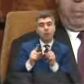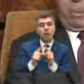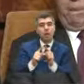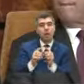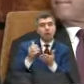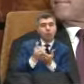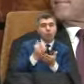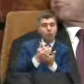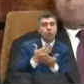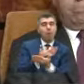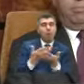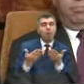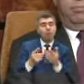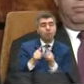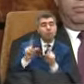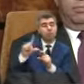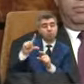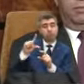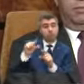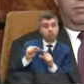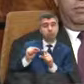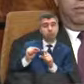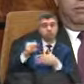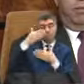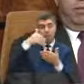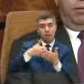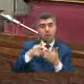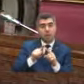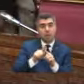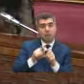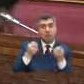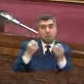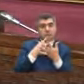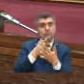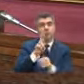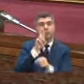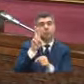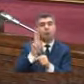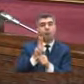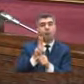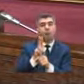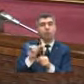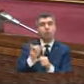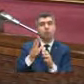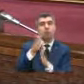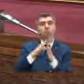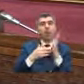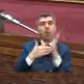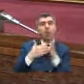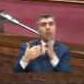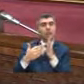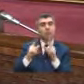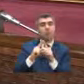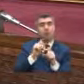العالم. لذا من حقنا أن نتساءل عن قدرة المخطط الوطني للماء لتوفير الأمن المائي